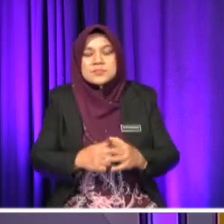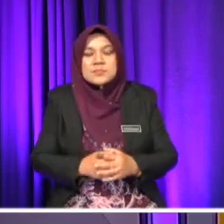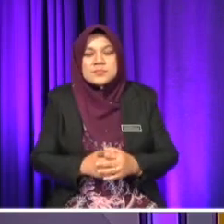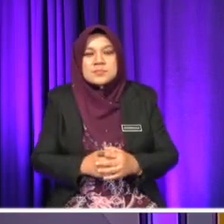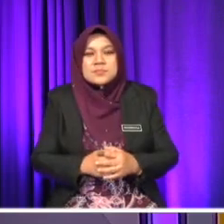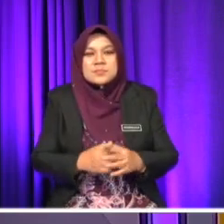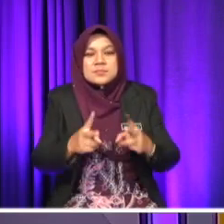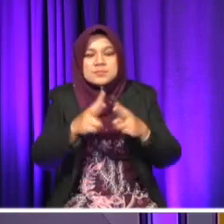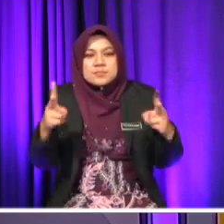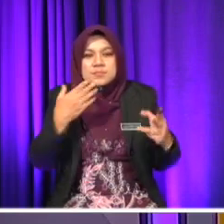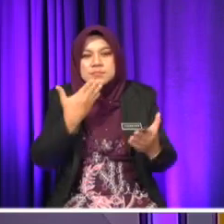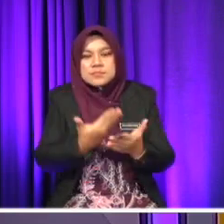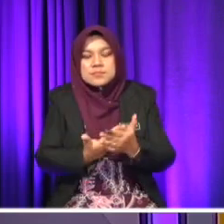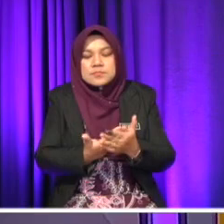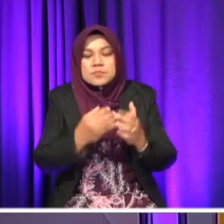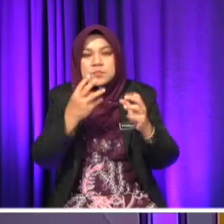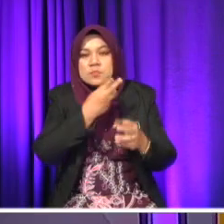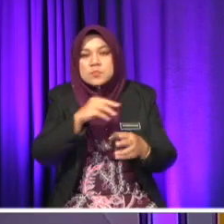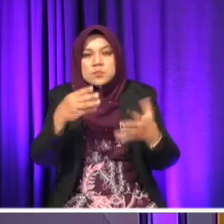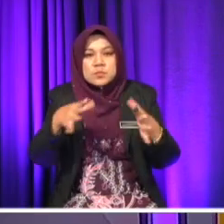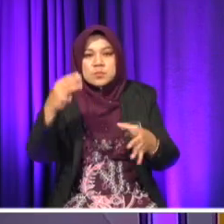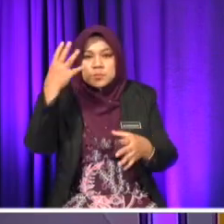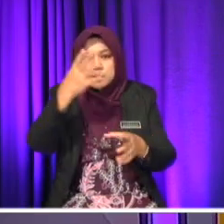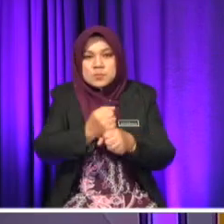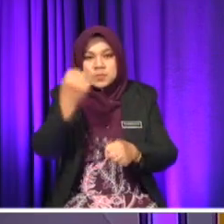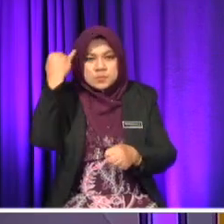bagus mungkin mereka satu